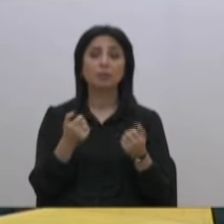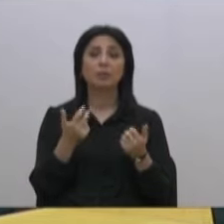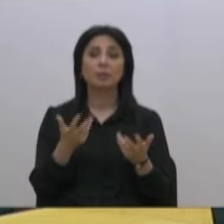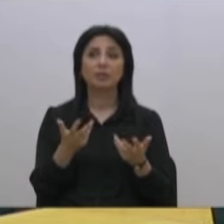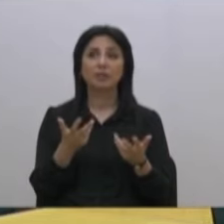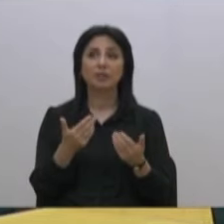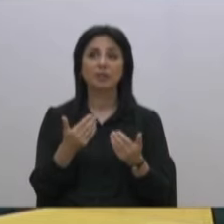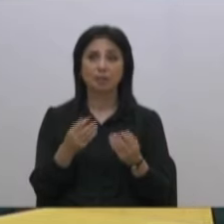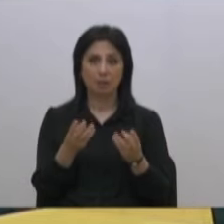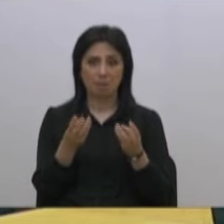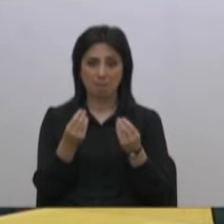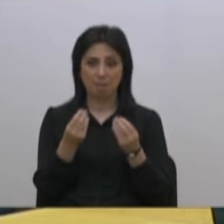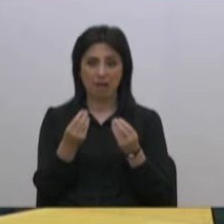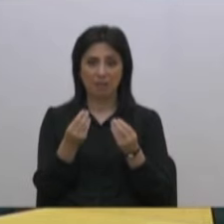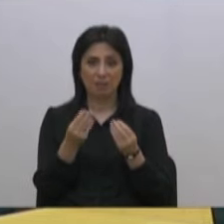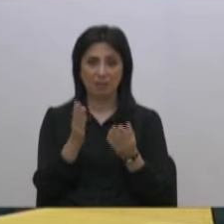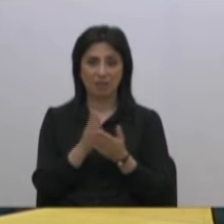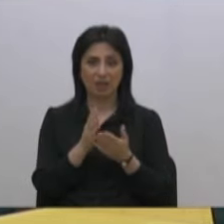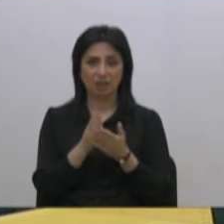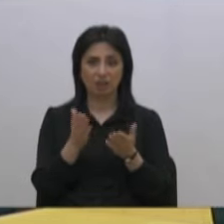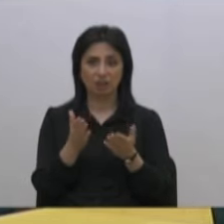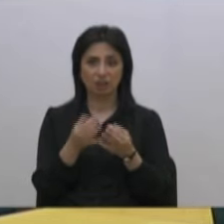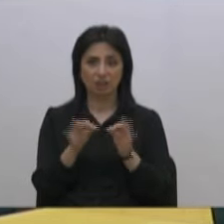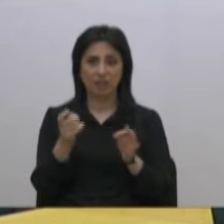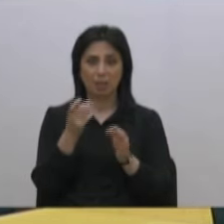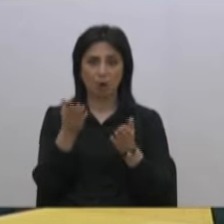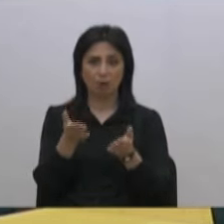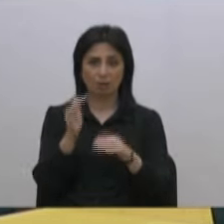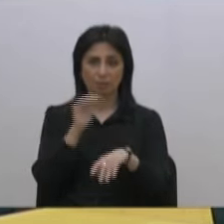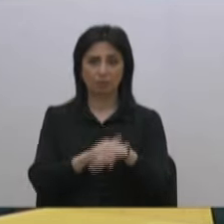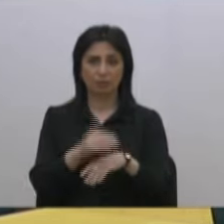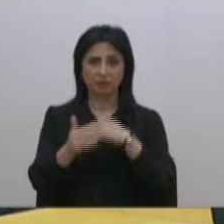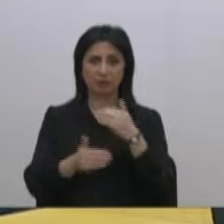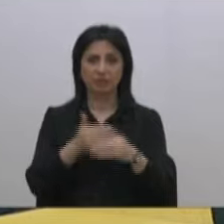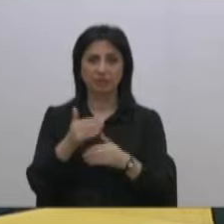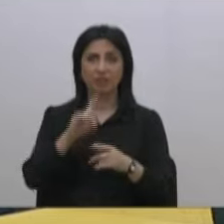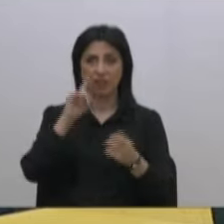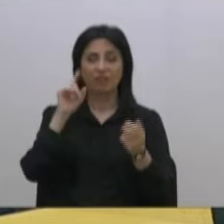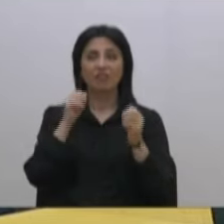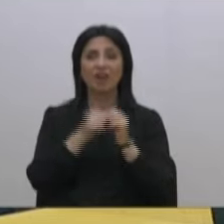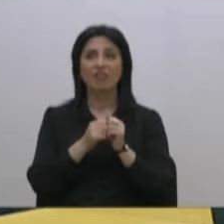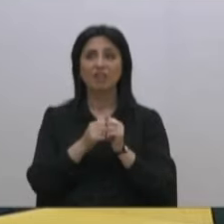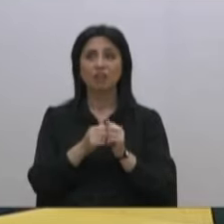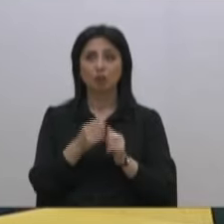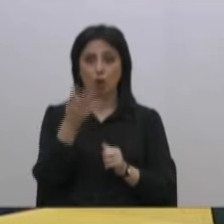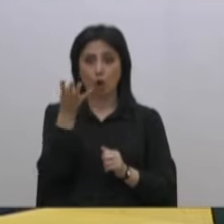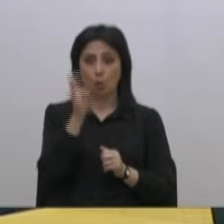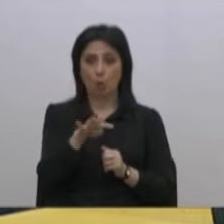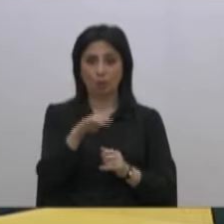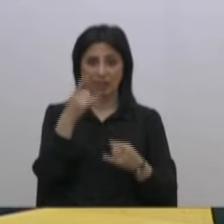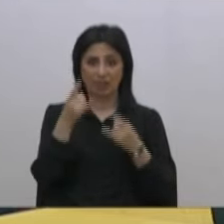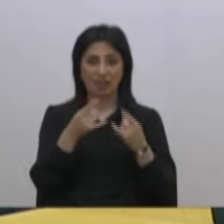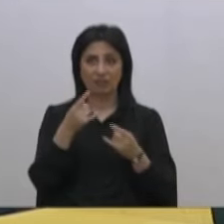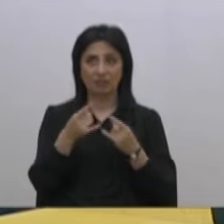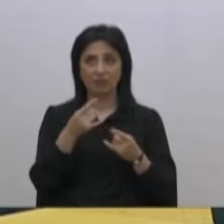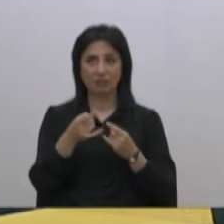უკვე მათემატიკაშიც კი არის არსებითი დემოკრატიული წინსვლა, თან გვახსოვს ის 4 ტელევიზია, რომელიც